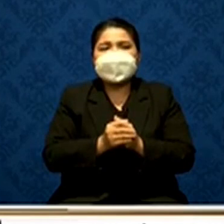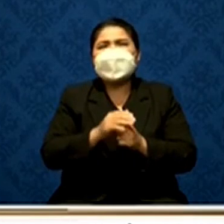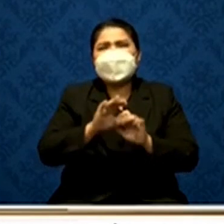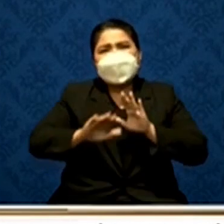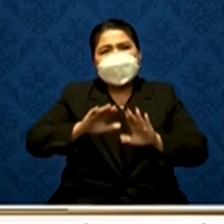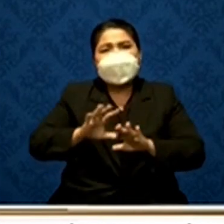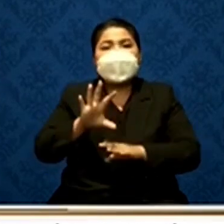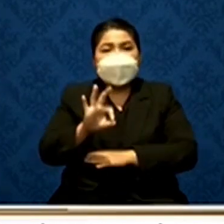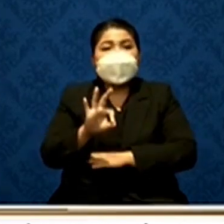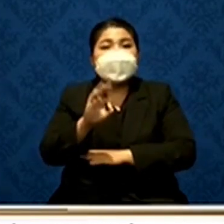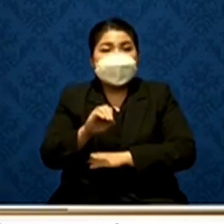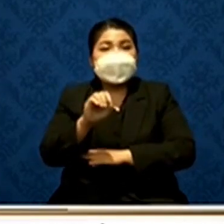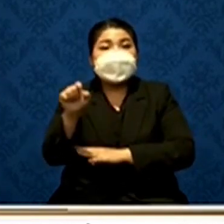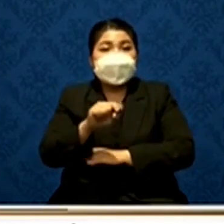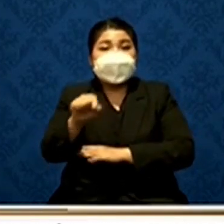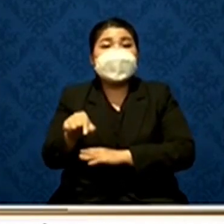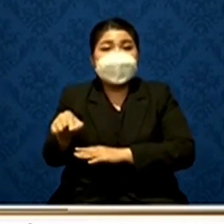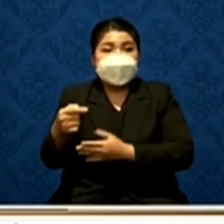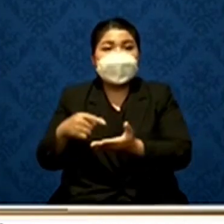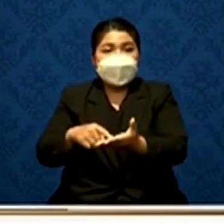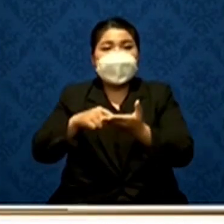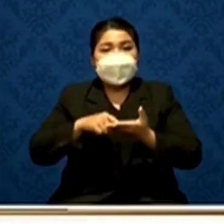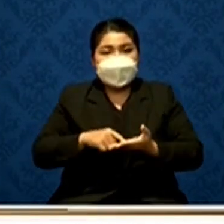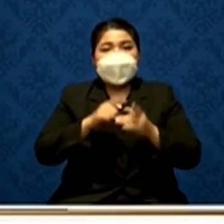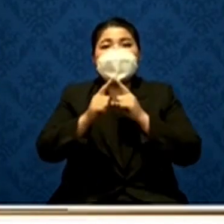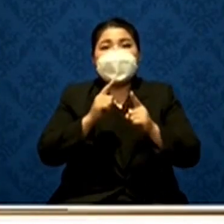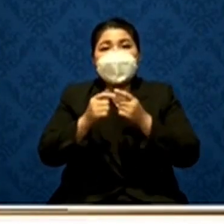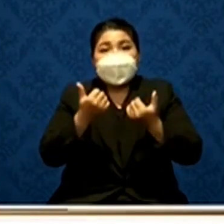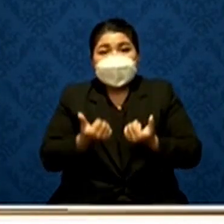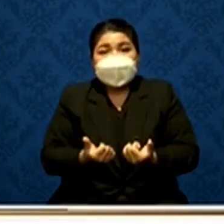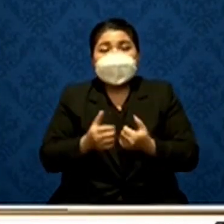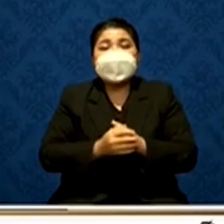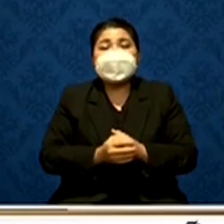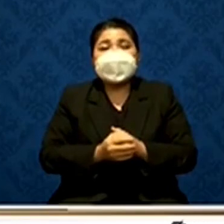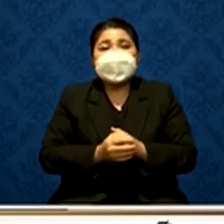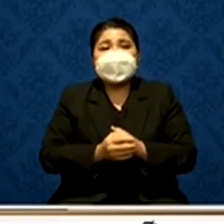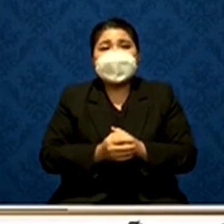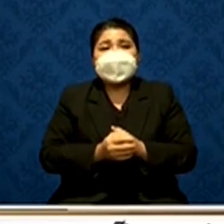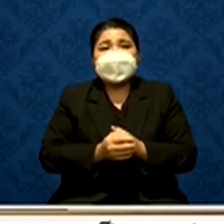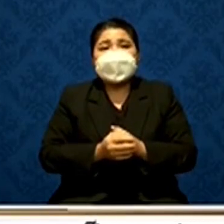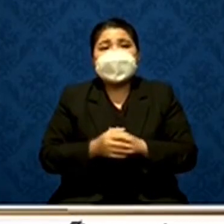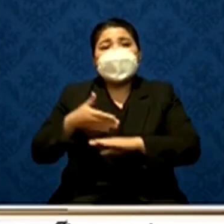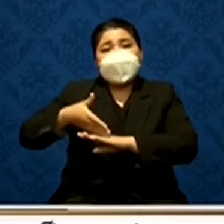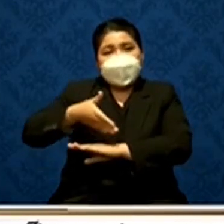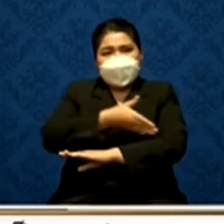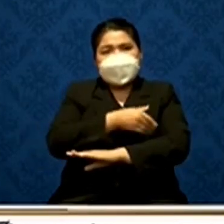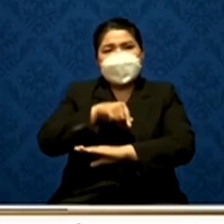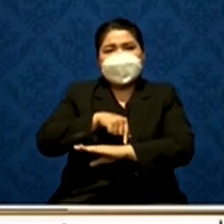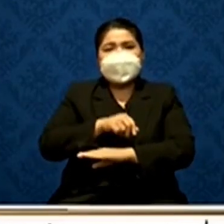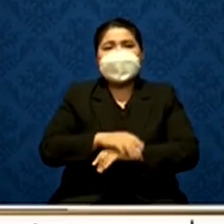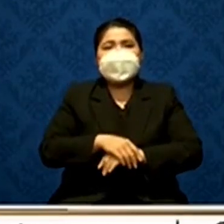90% ของเรื่องทท่านสมาชิกไดหิบยกขนมาพูวนนี้เกิดขึ้นก่อนผมจะเข้ามาลตแงรัฐบุตรี